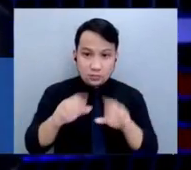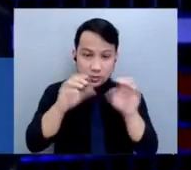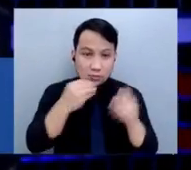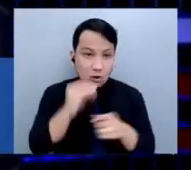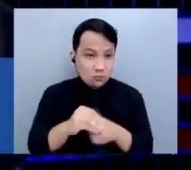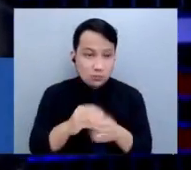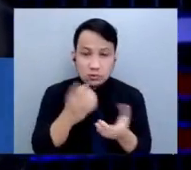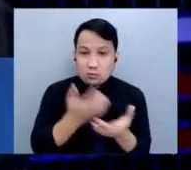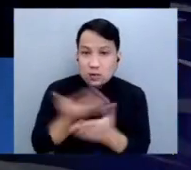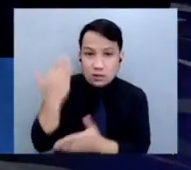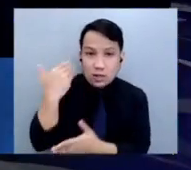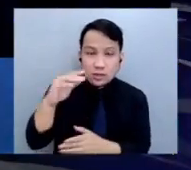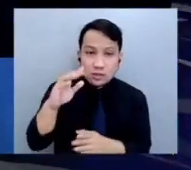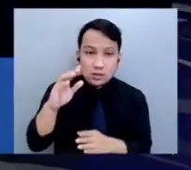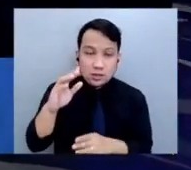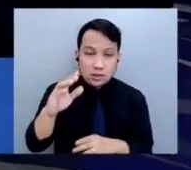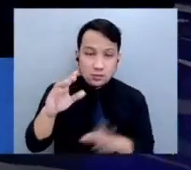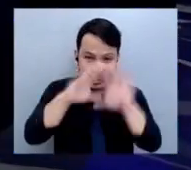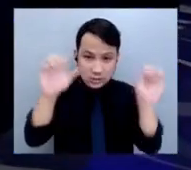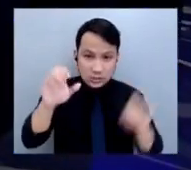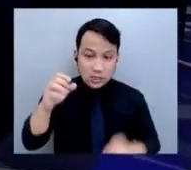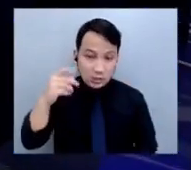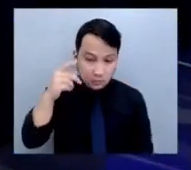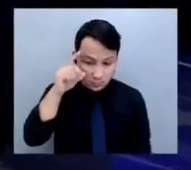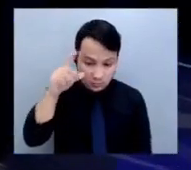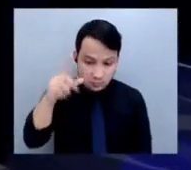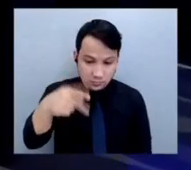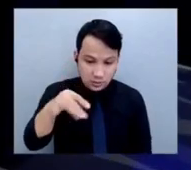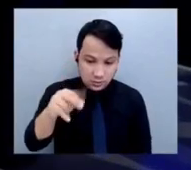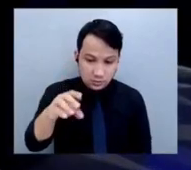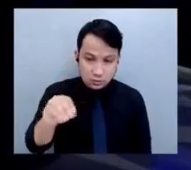Pangulong Pinoy ay EO number one niya. Ha? Itog